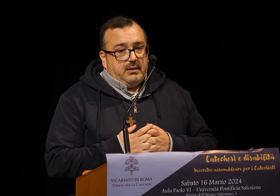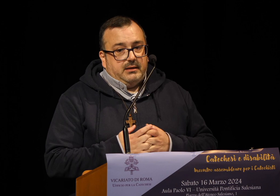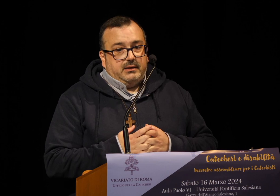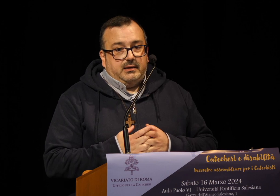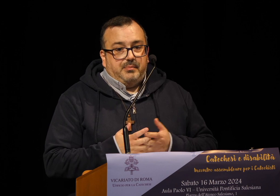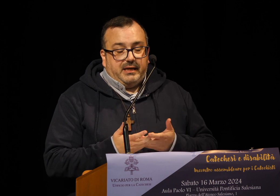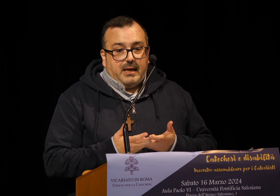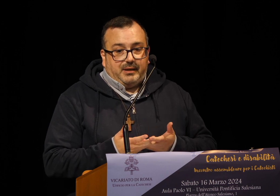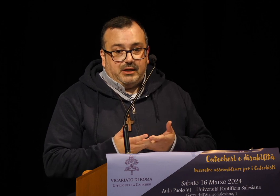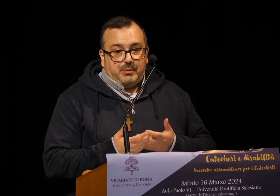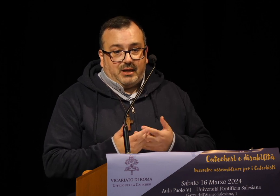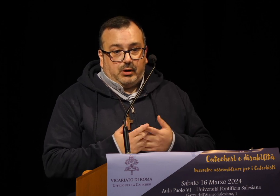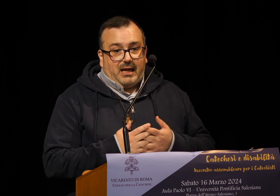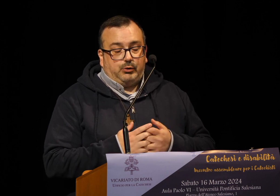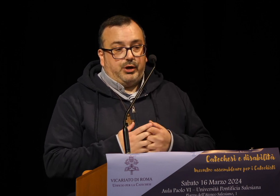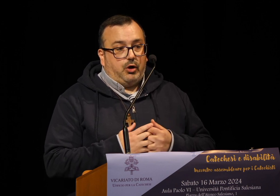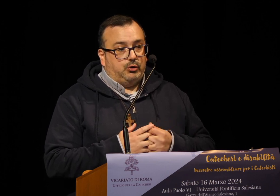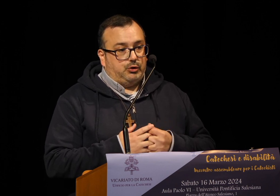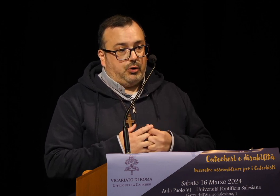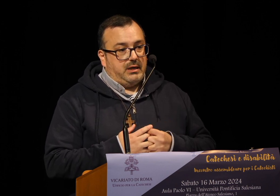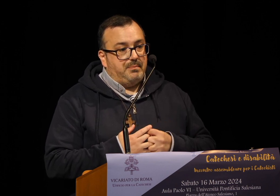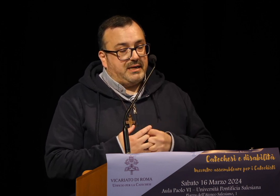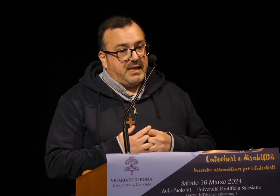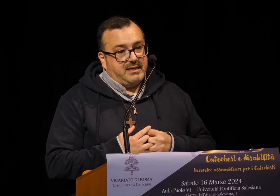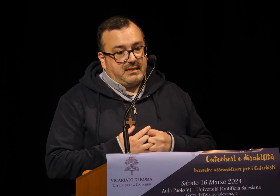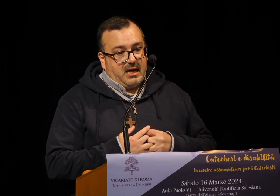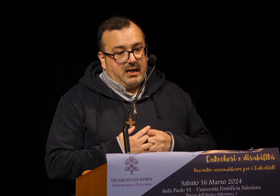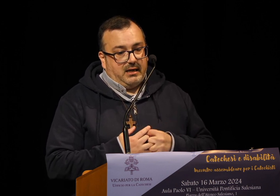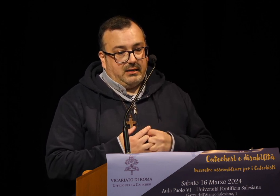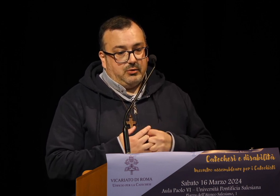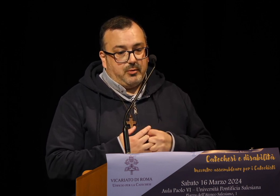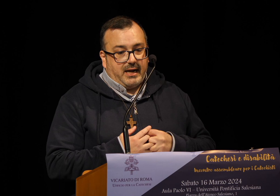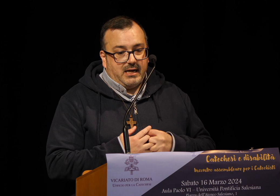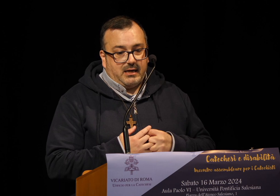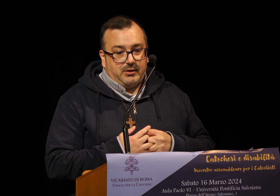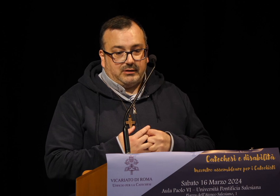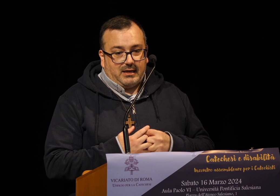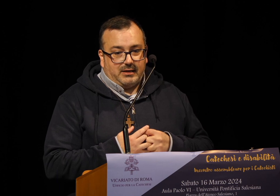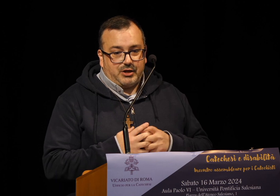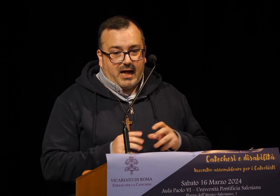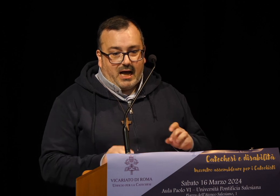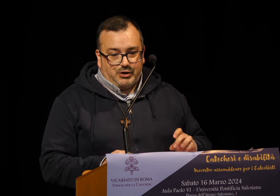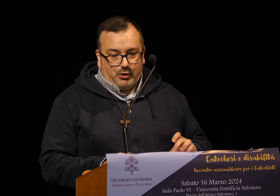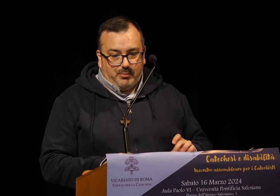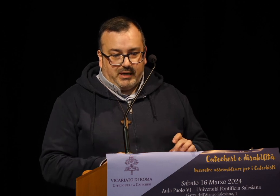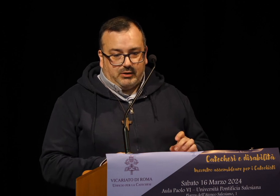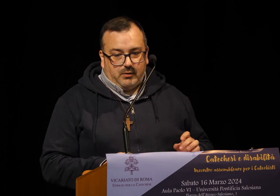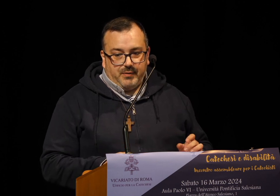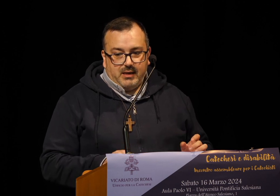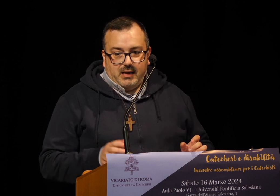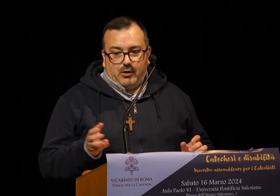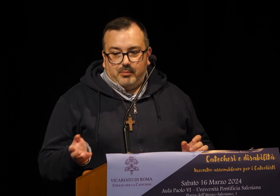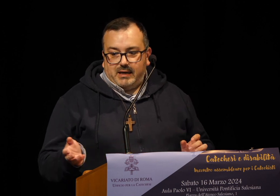Maria per chi ha partecipato all'altro incontro in presenza alla Don Guanella ricordate c'era Angelo il